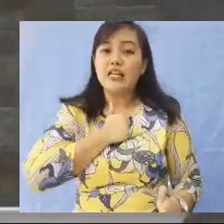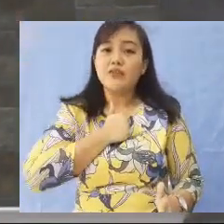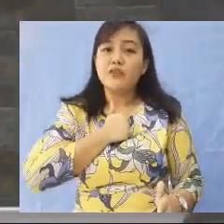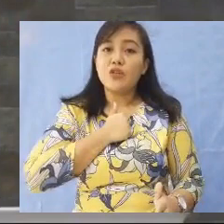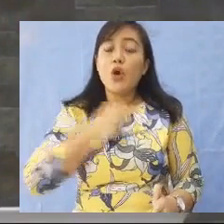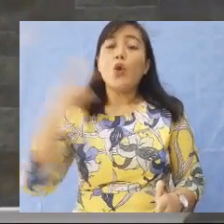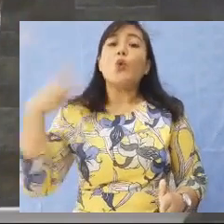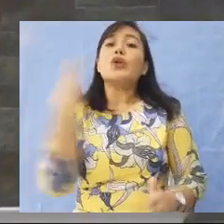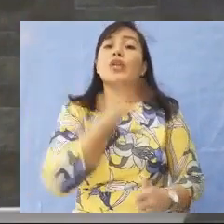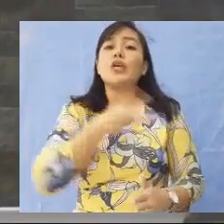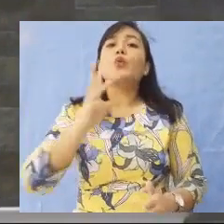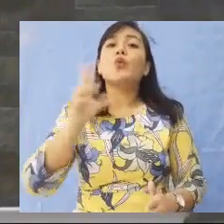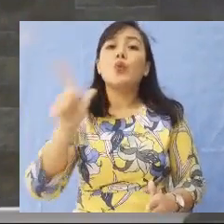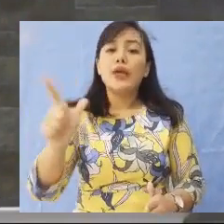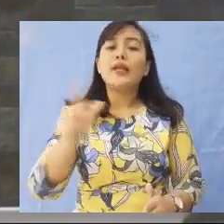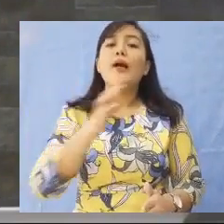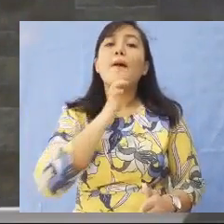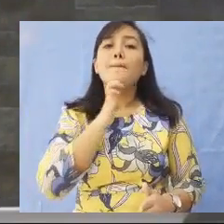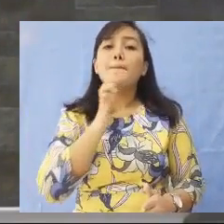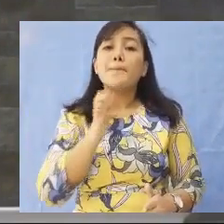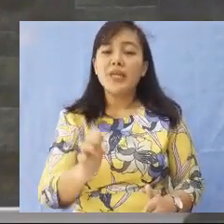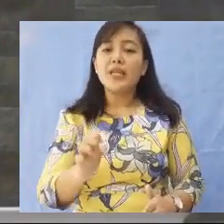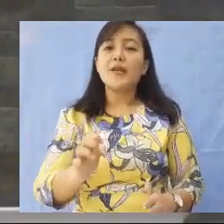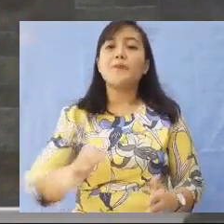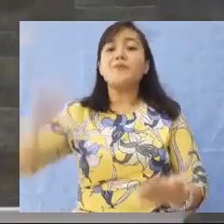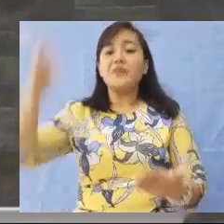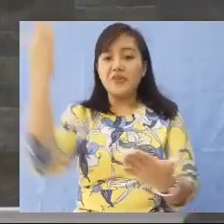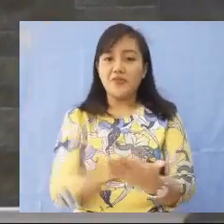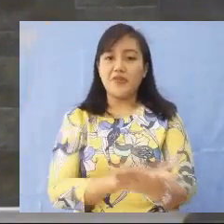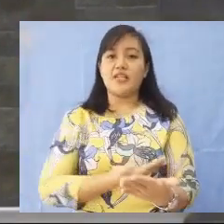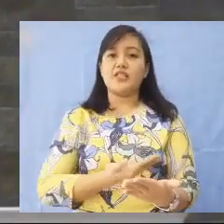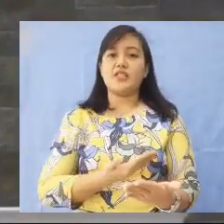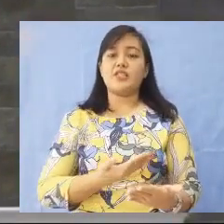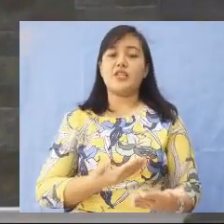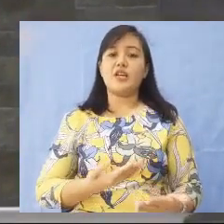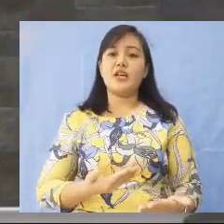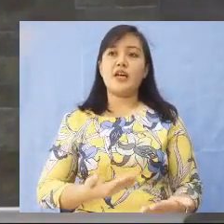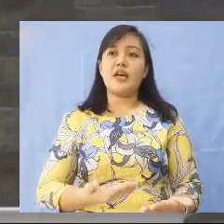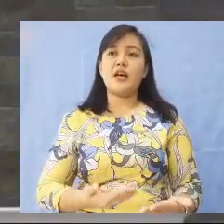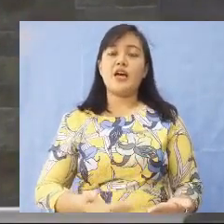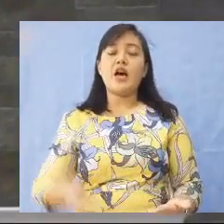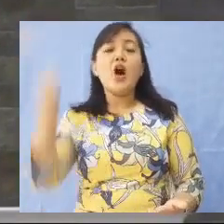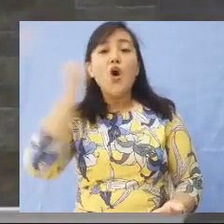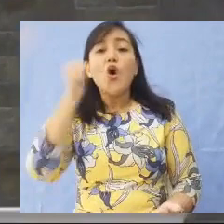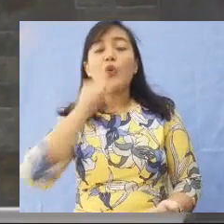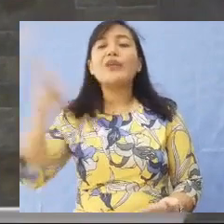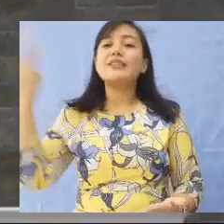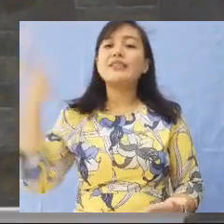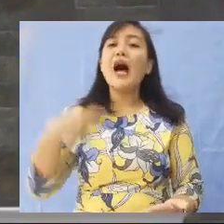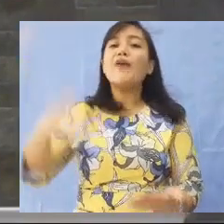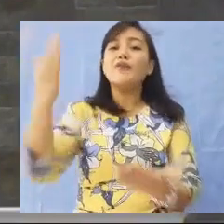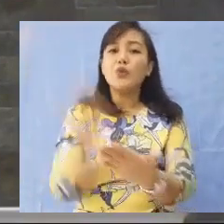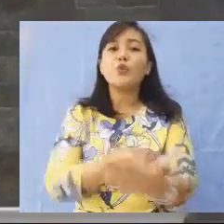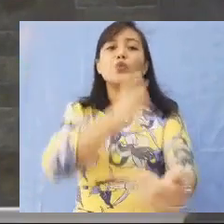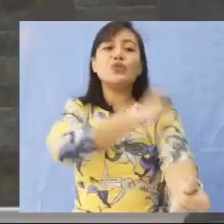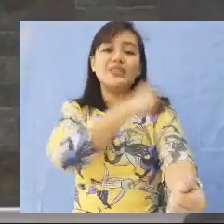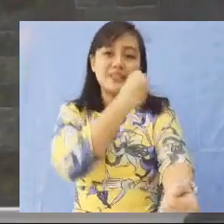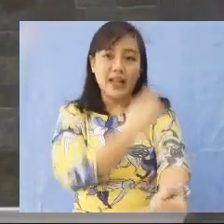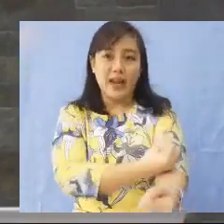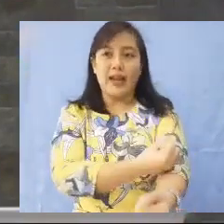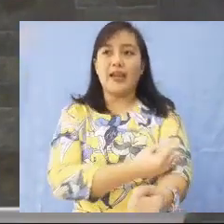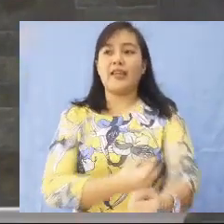Reinvigorate, new strength, new energy. Bago ka na naman, parang feeling bata ka na